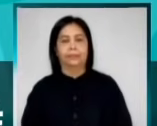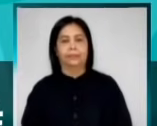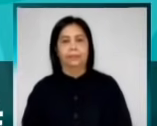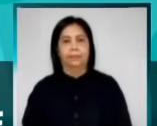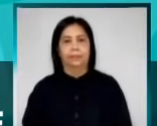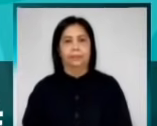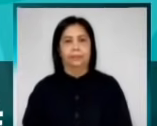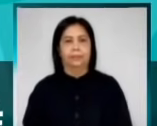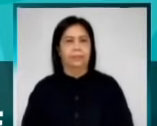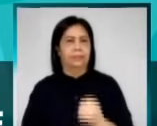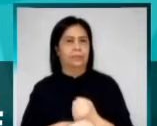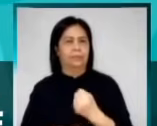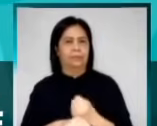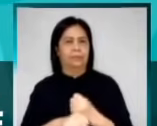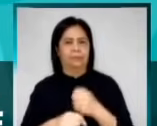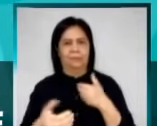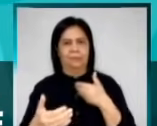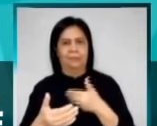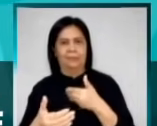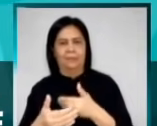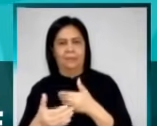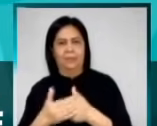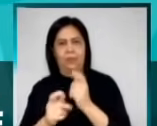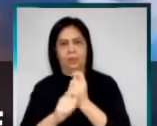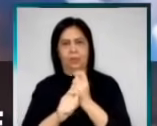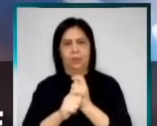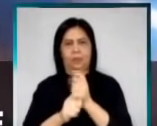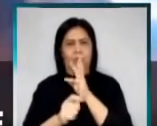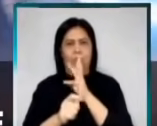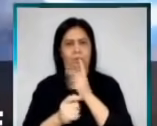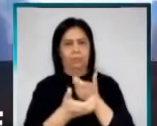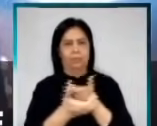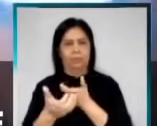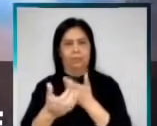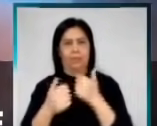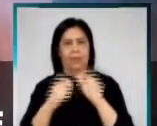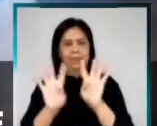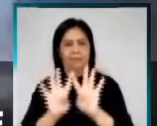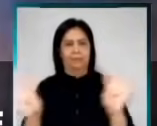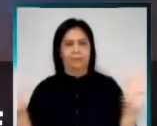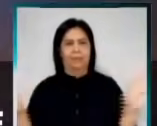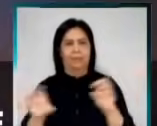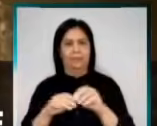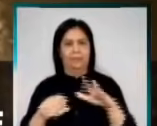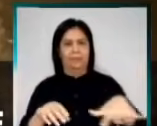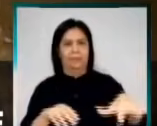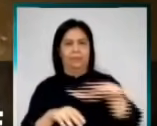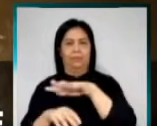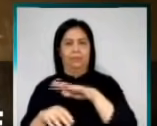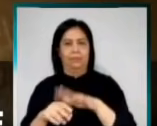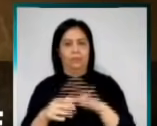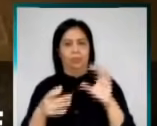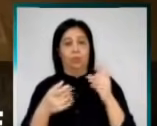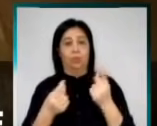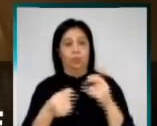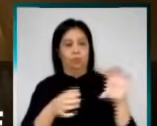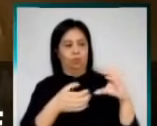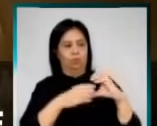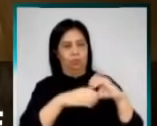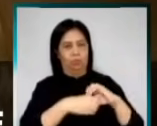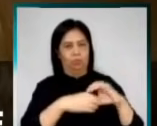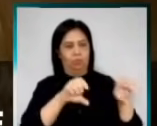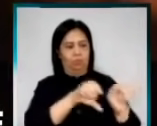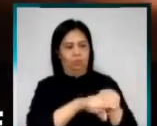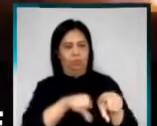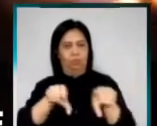Nahirapang makalapit sa lugar ang truck ng bumbero dahil may bakod sa paligid ng lote. Pinagdugtong-dugtong na lamang ng mga bumbero ang mga